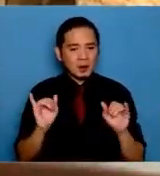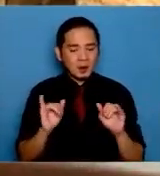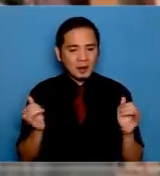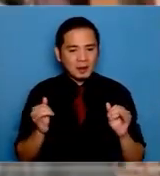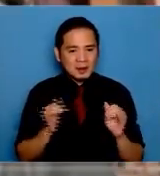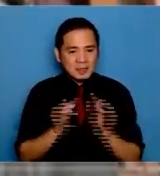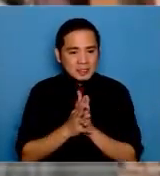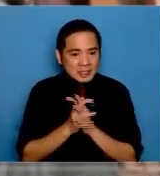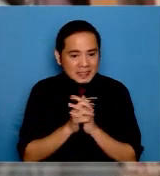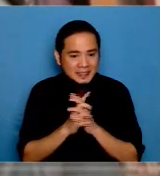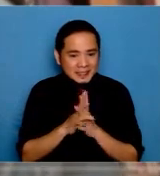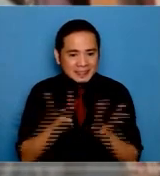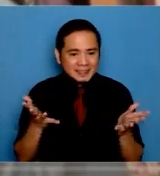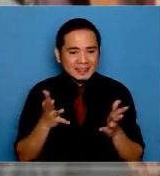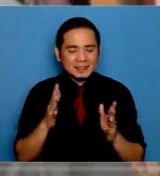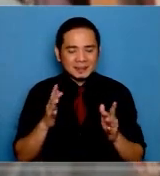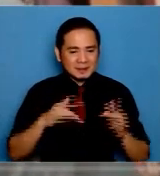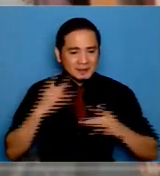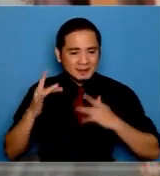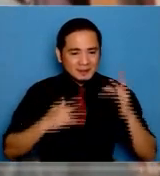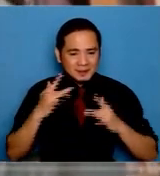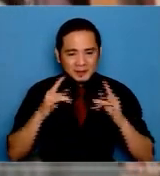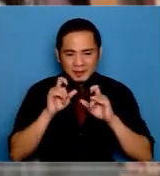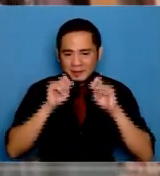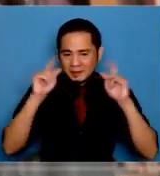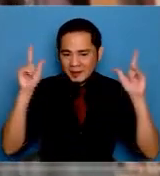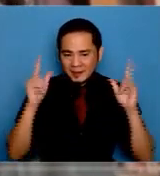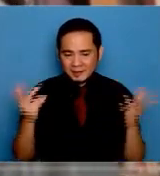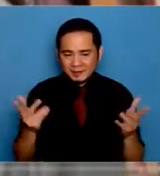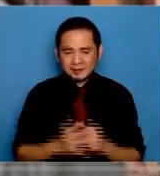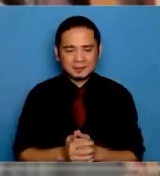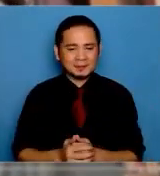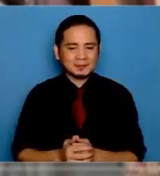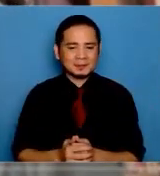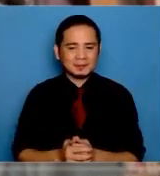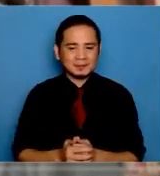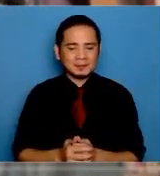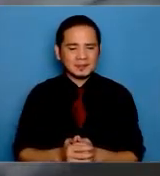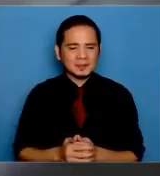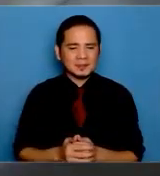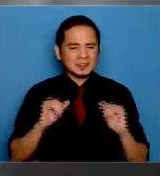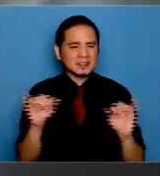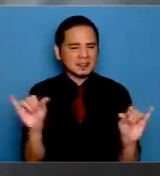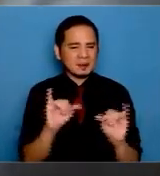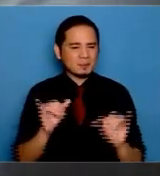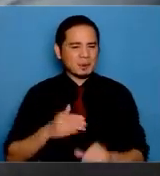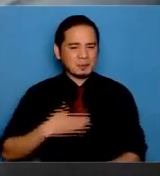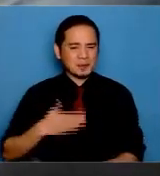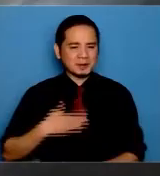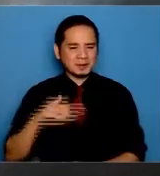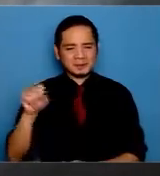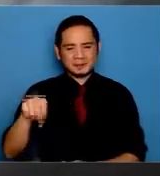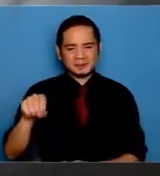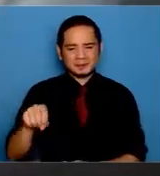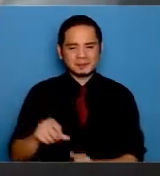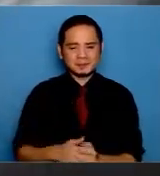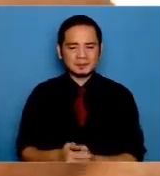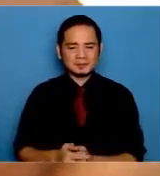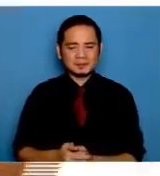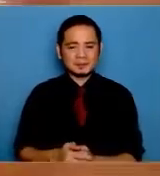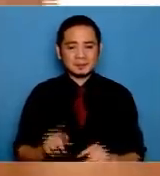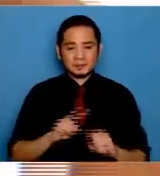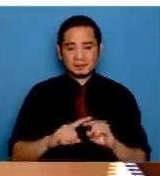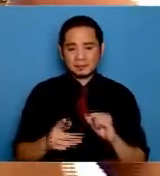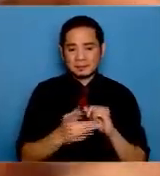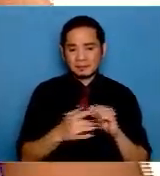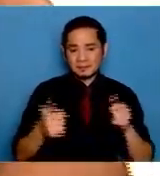din sila na pag dumating ang order galing sa Shopee or Lazada, happy din sila. Pero digital man o physical,